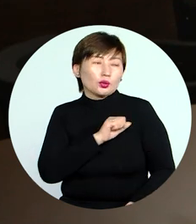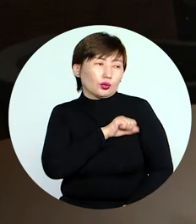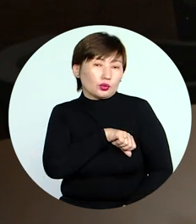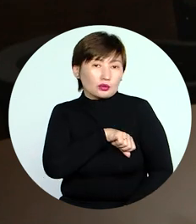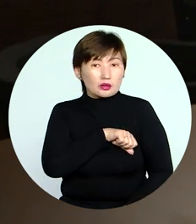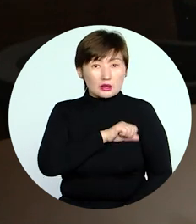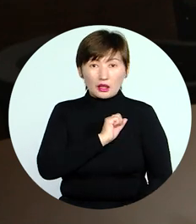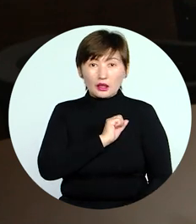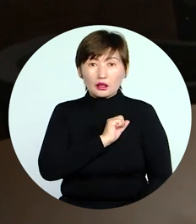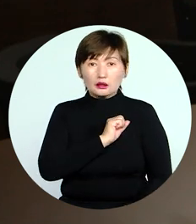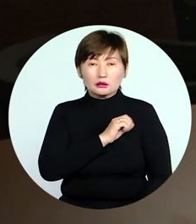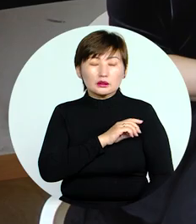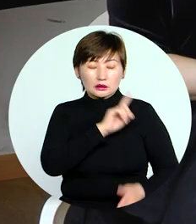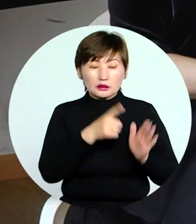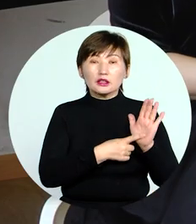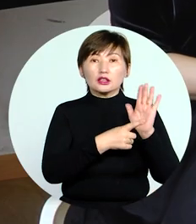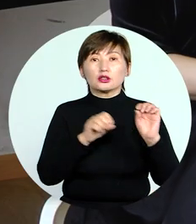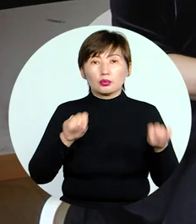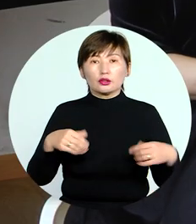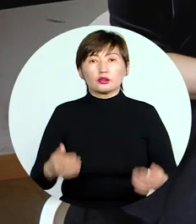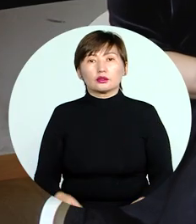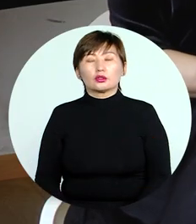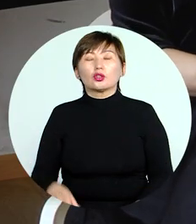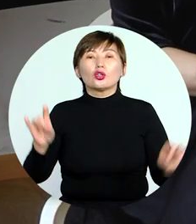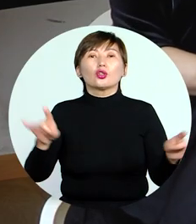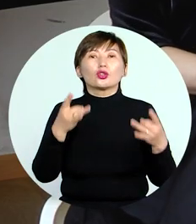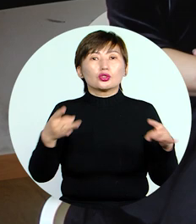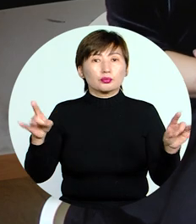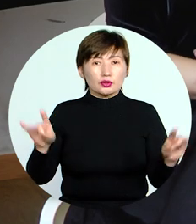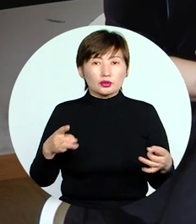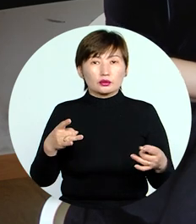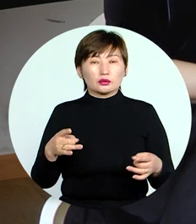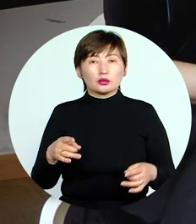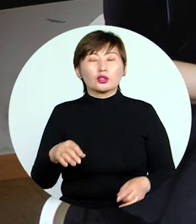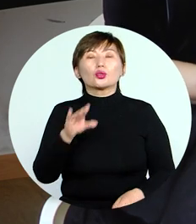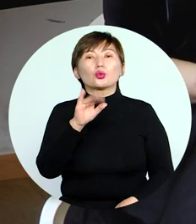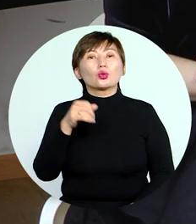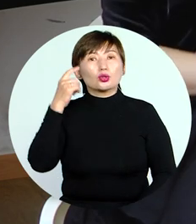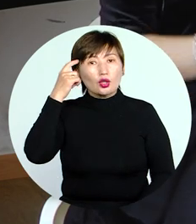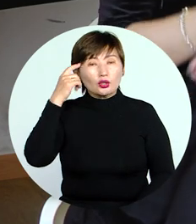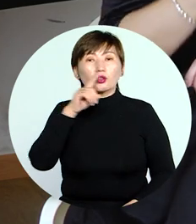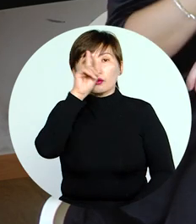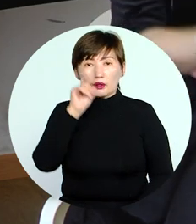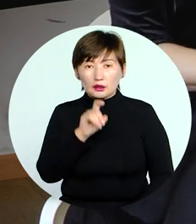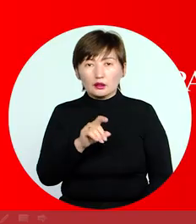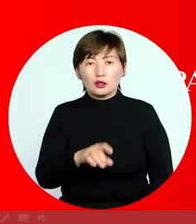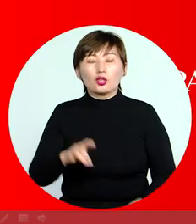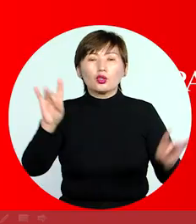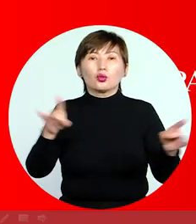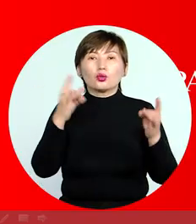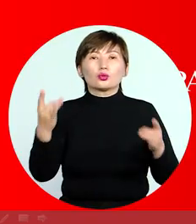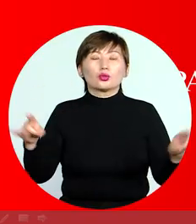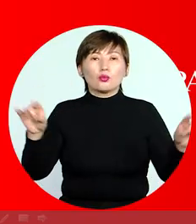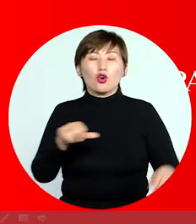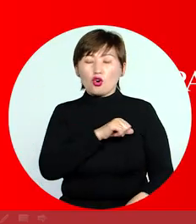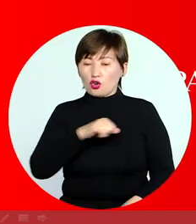бас одоо илэрхийлж болдог. Тэг хөгжмийг бол үндсэндээ бол юу гэж ойлгож болох вэ гэхээр хөгжим бол өөрийгөө илэрхийлдэг гарц юм